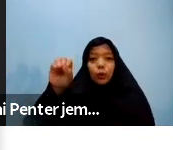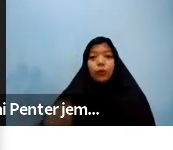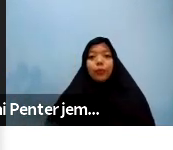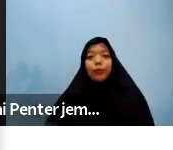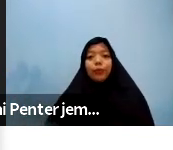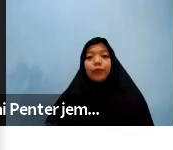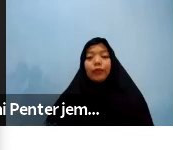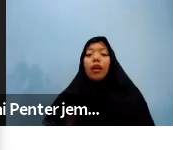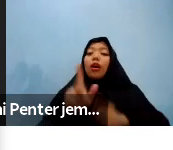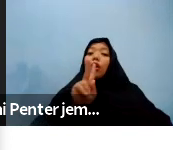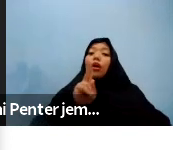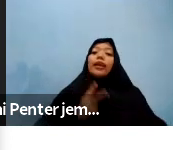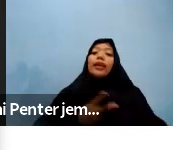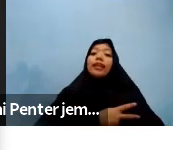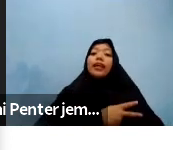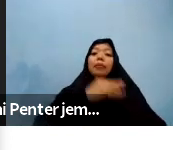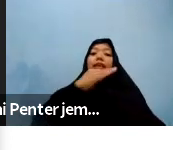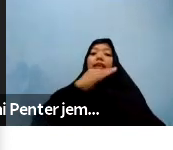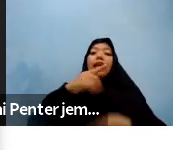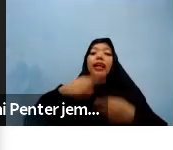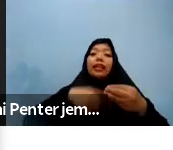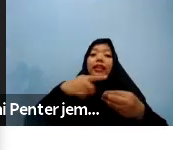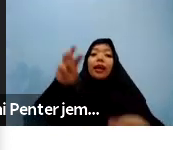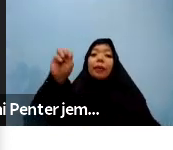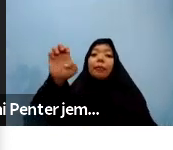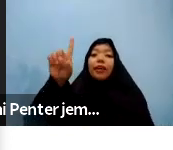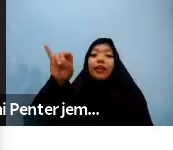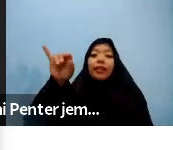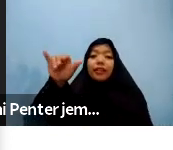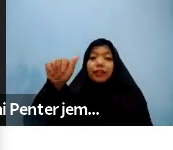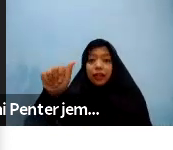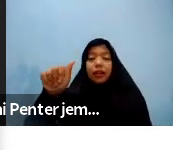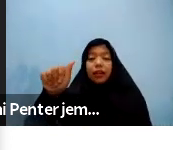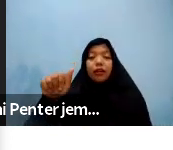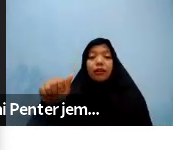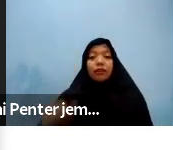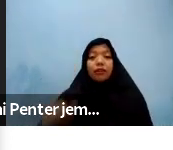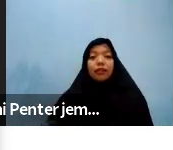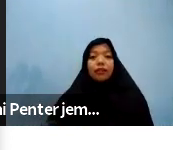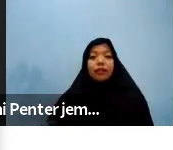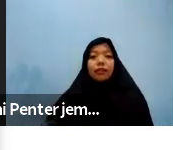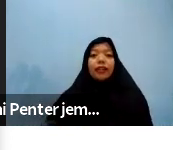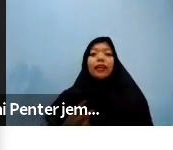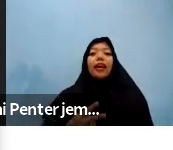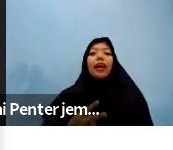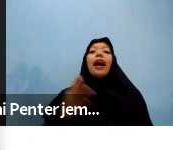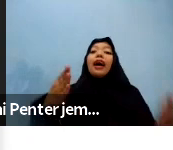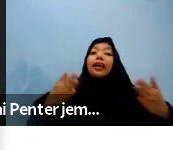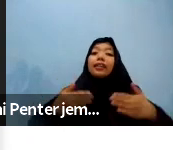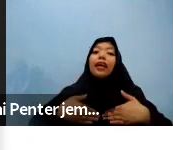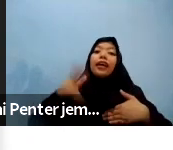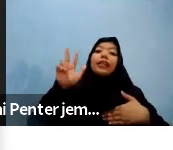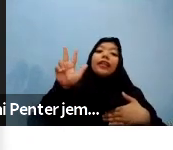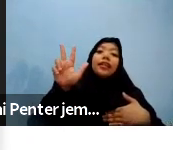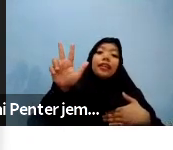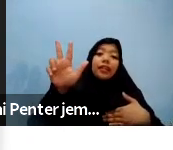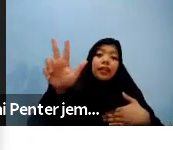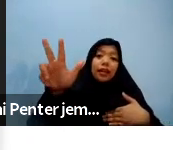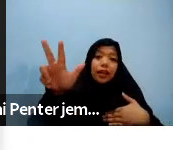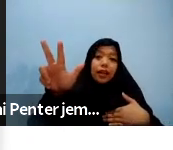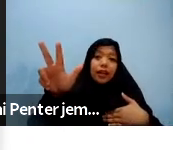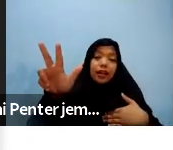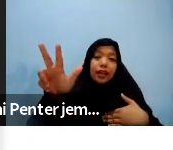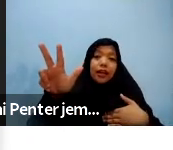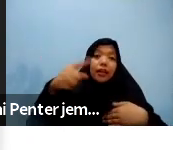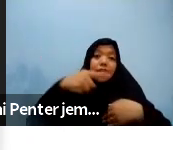eh Kebetulan kami ini unit pelaksana teknis Kemendikbud kami ada tiga sebenarnya ah yang di Jogja ini